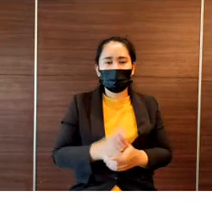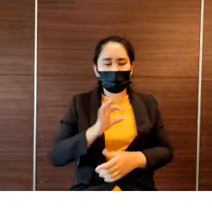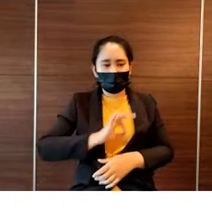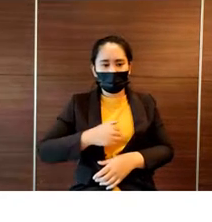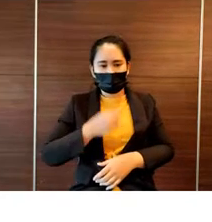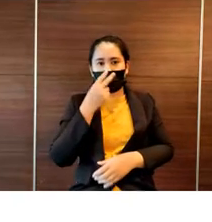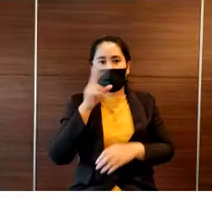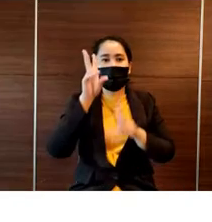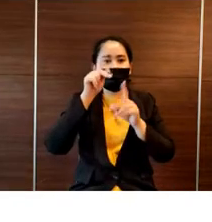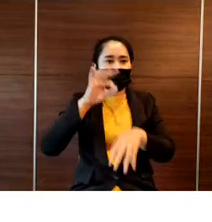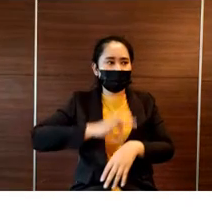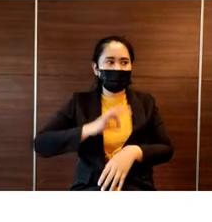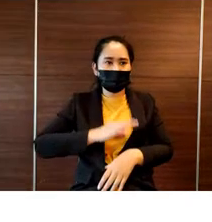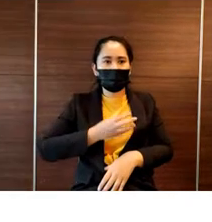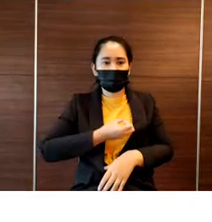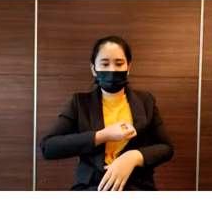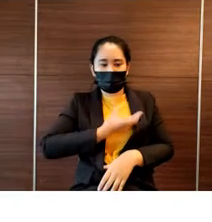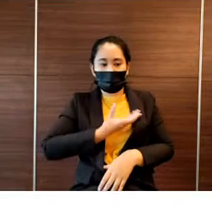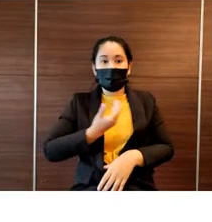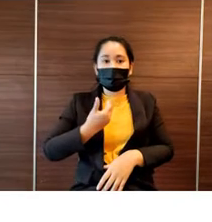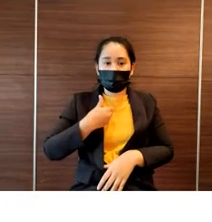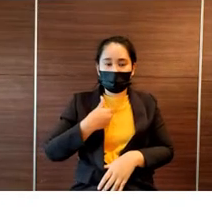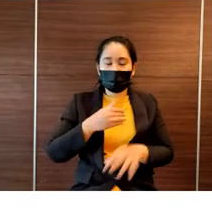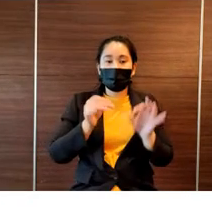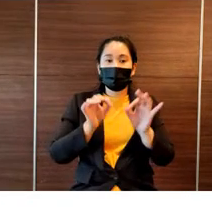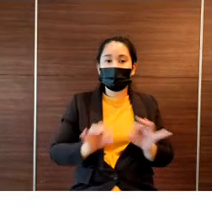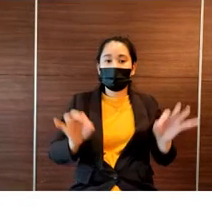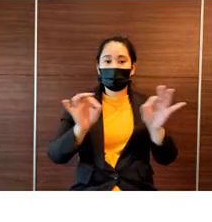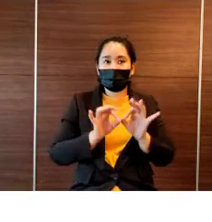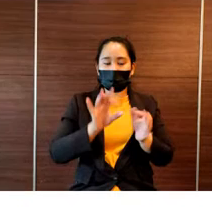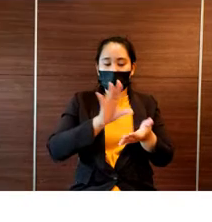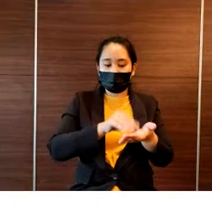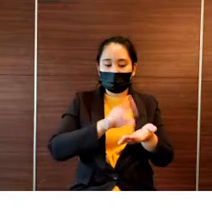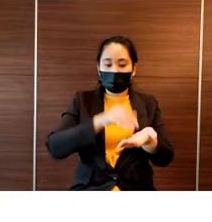ากนะซึ่งอันนั้นน่ะ